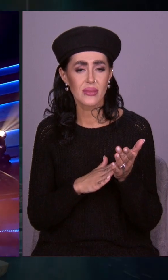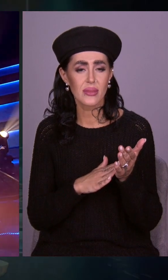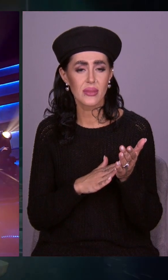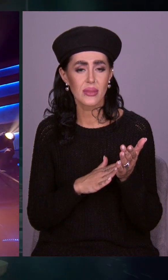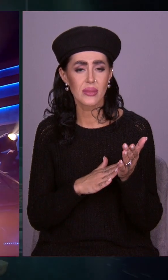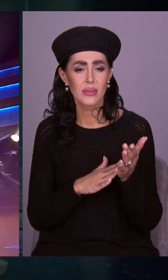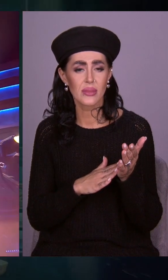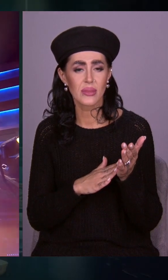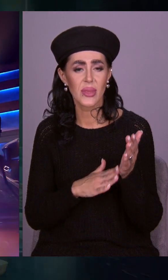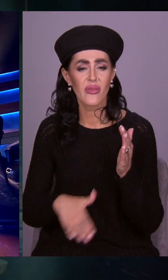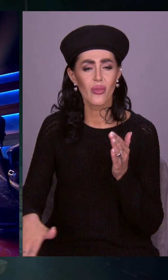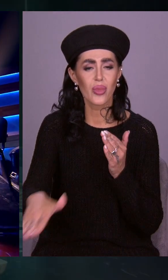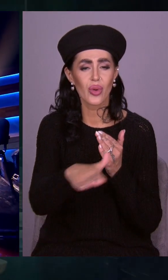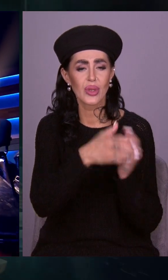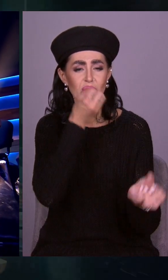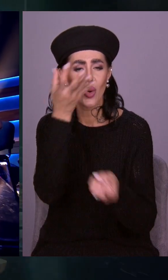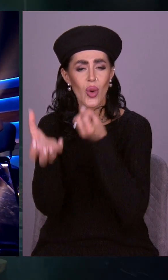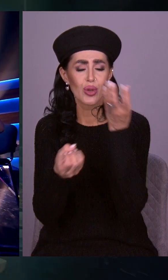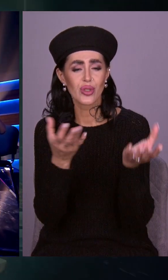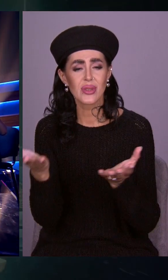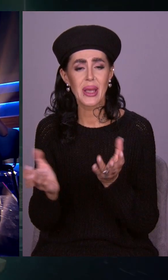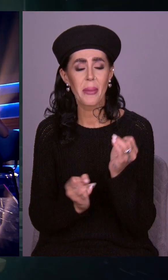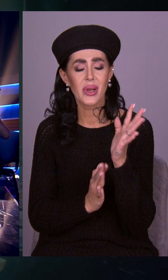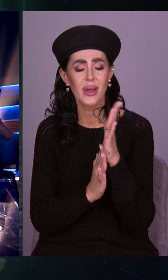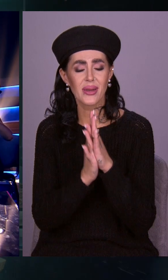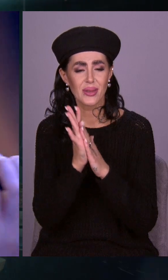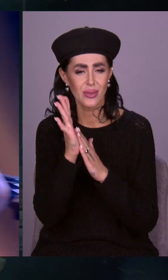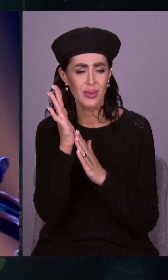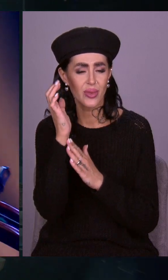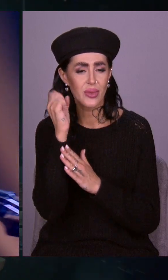Полі соняшники проростуть.